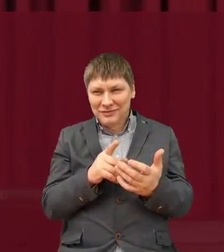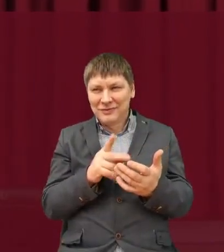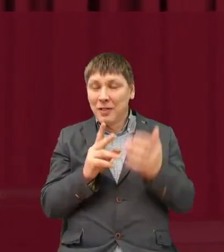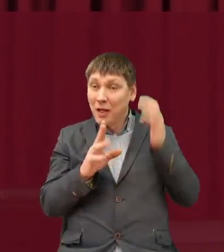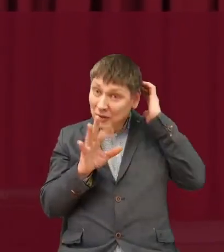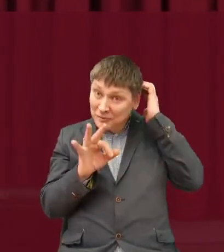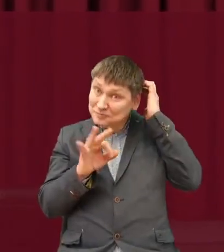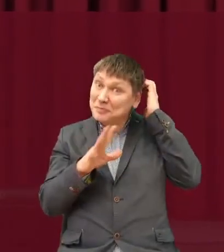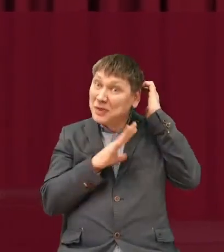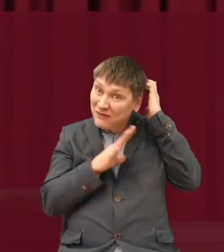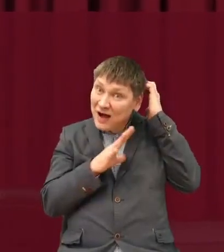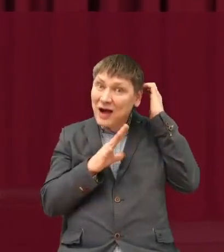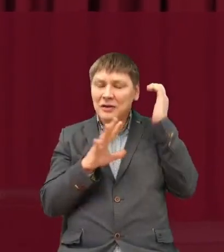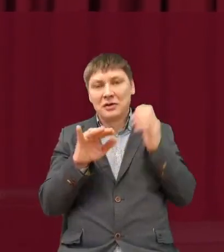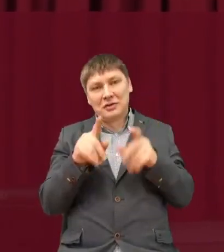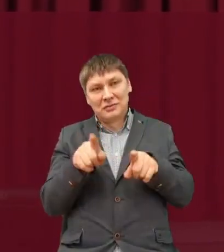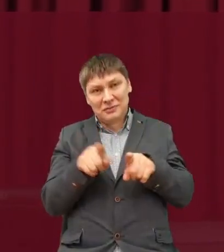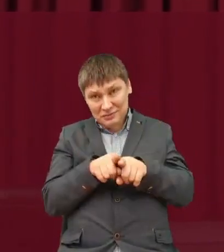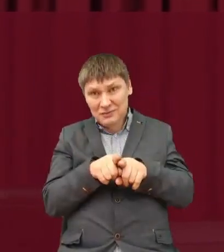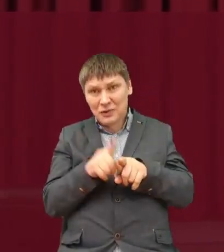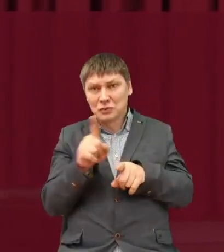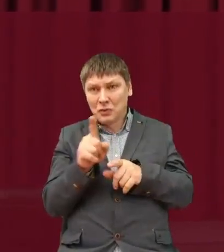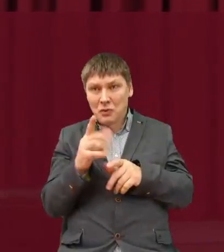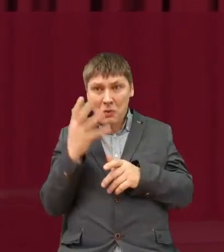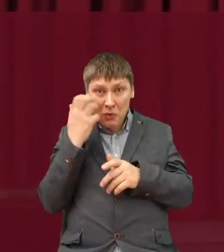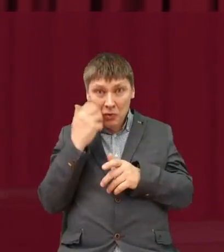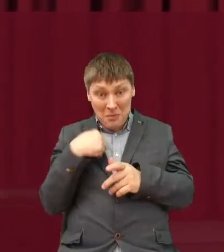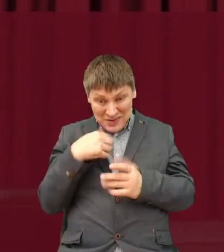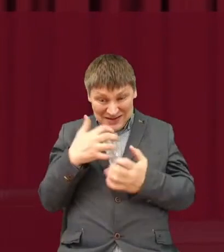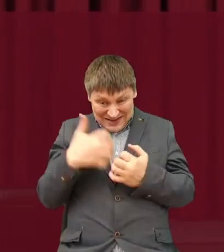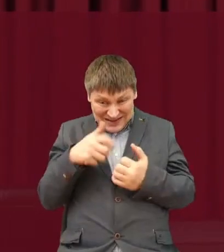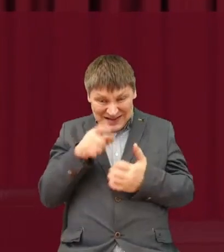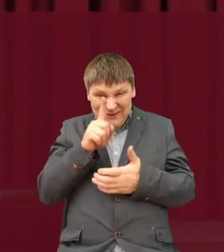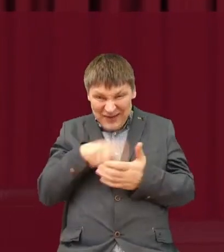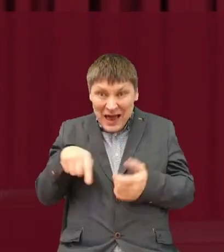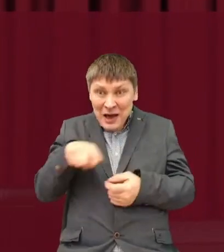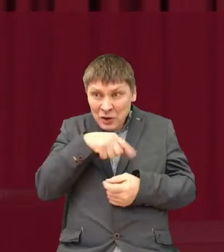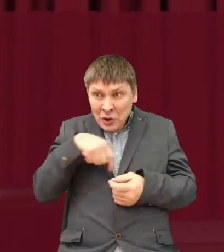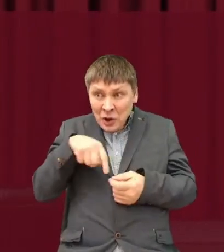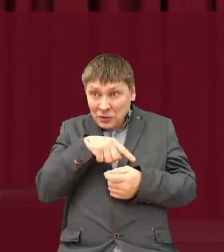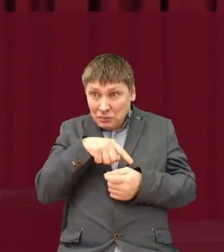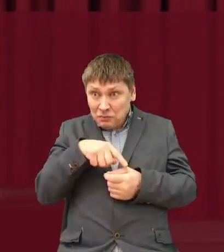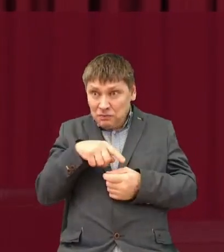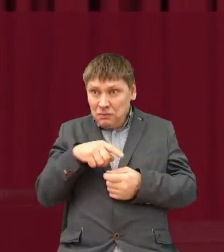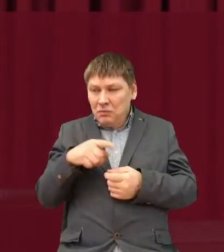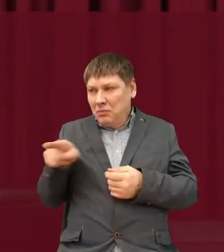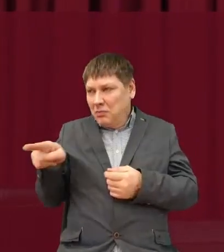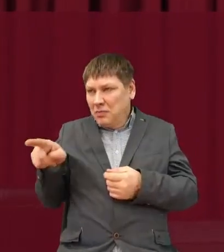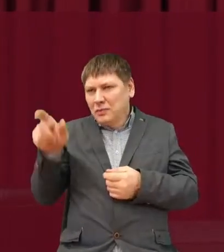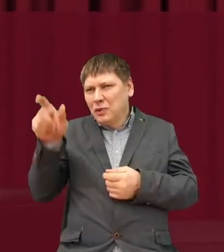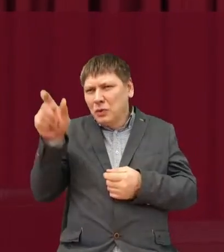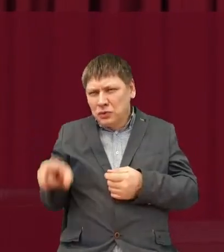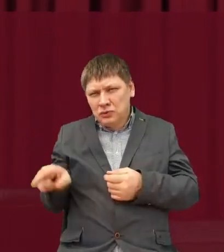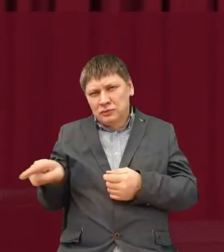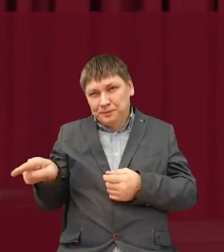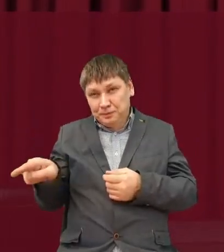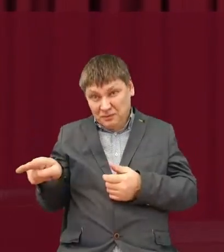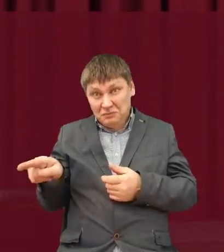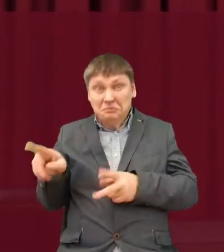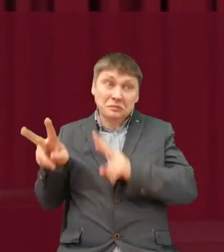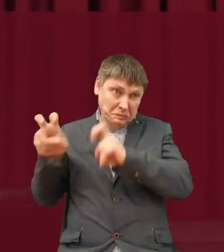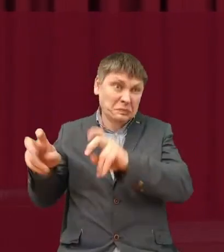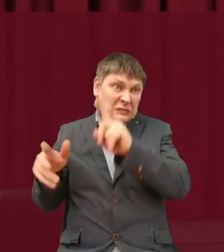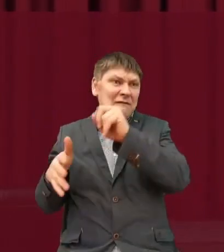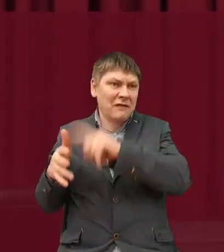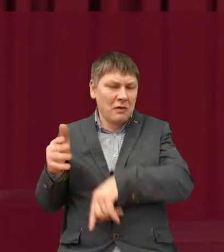но знаете бывает и так что находясь в среде верующих мы допускаем к себе людей которые ведут не